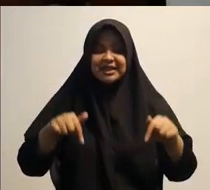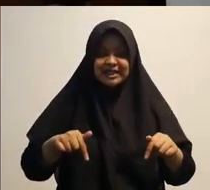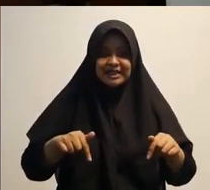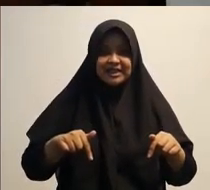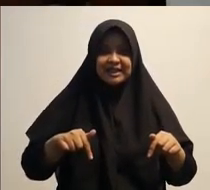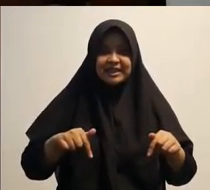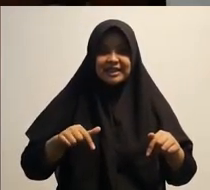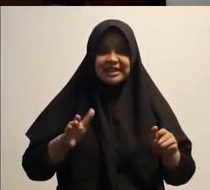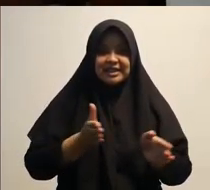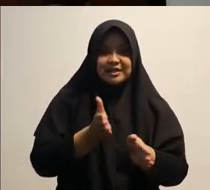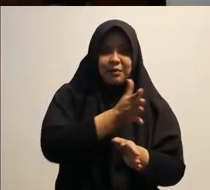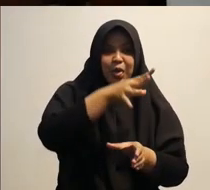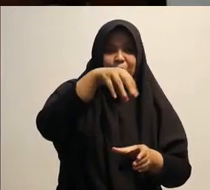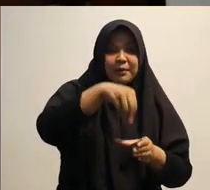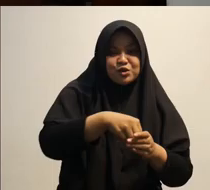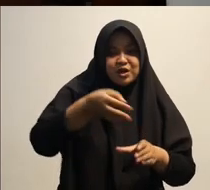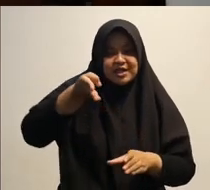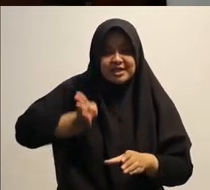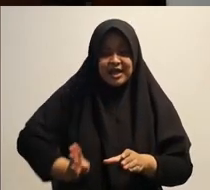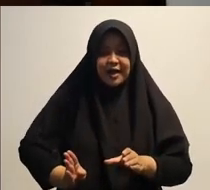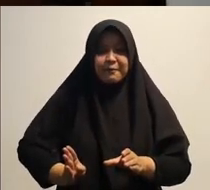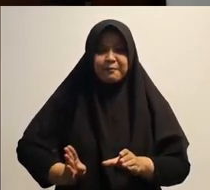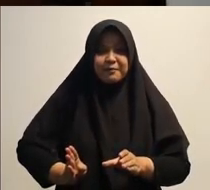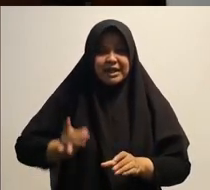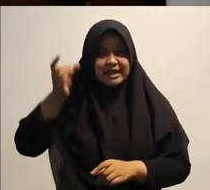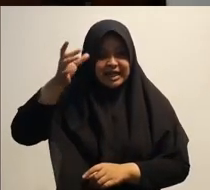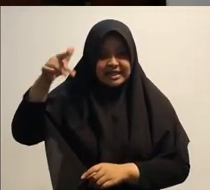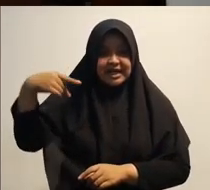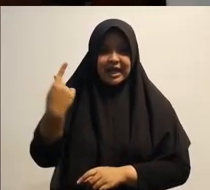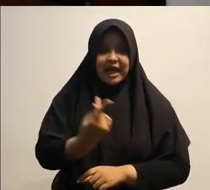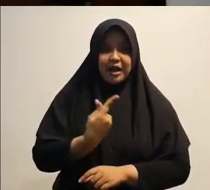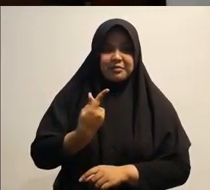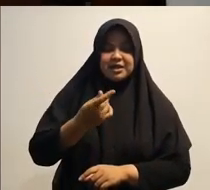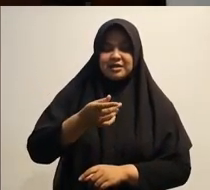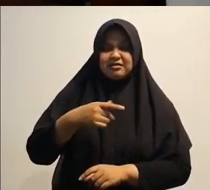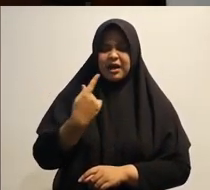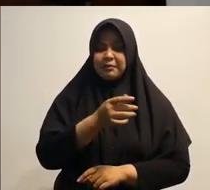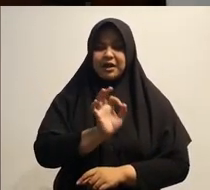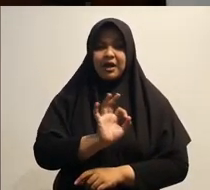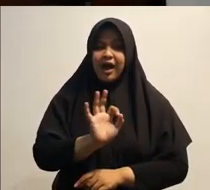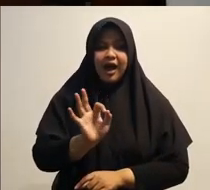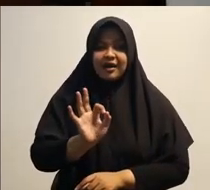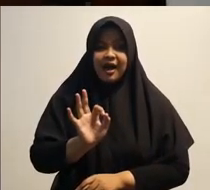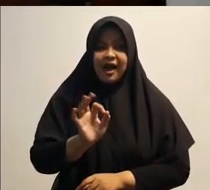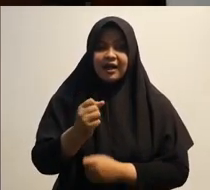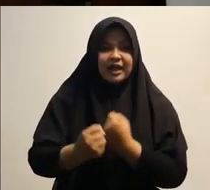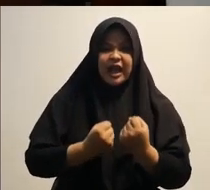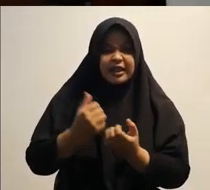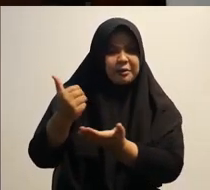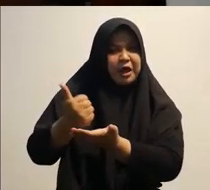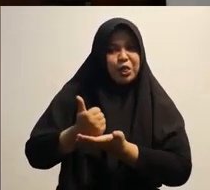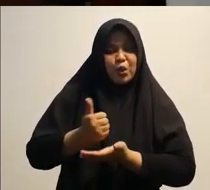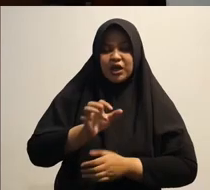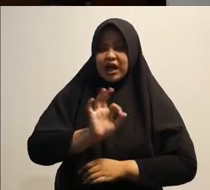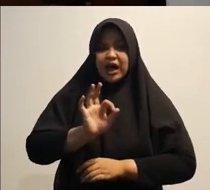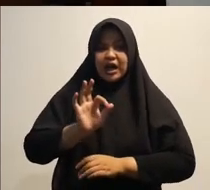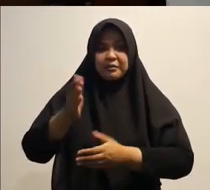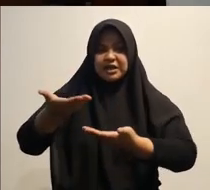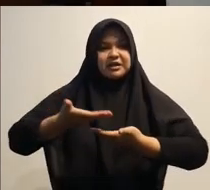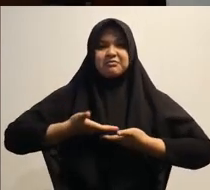kami sebelum ada masuknya sigap ke desa kami, kami tidak ada sama sekali bantuan tersebut,